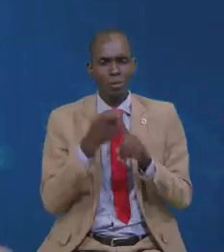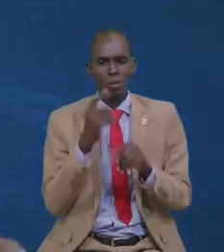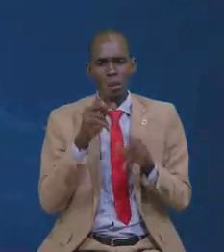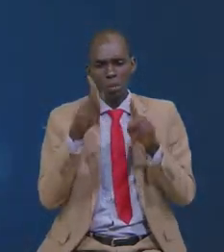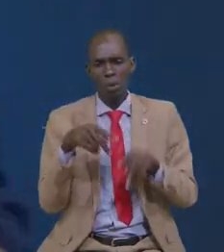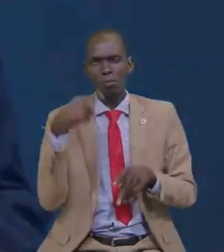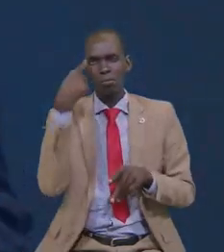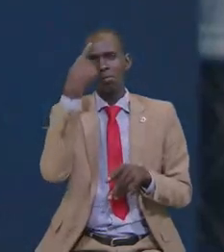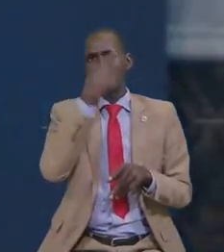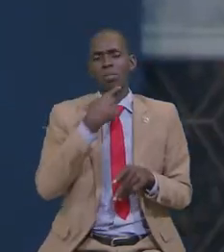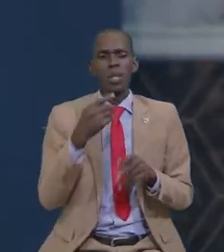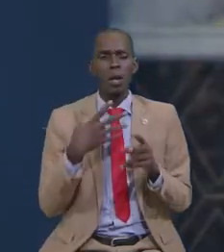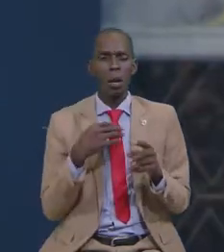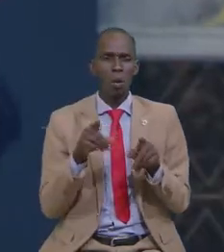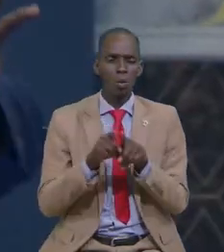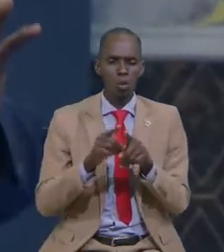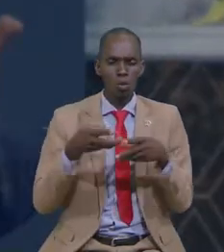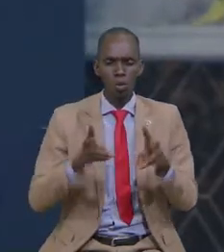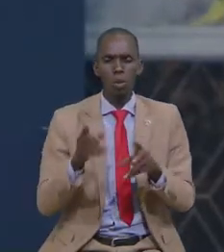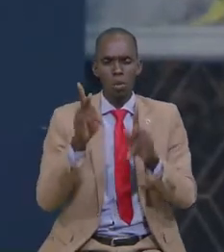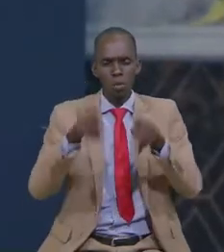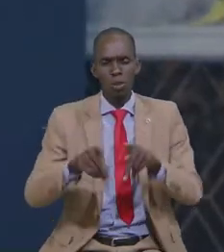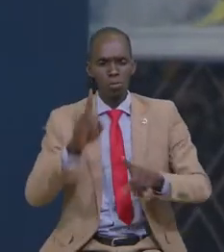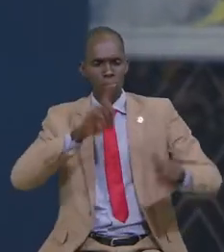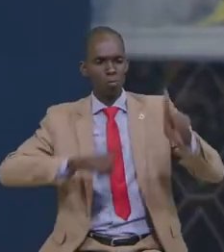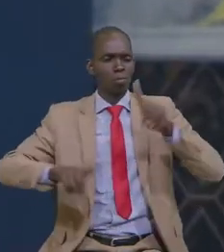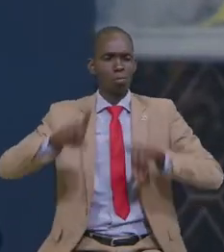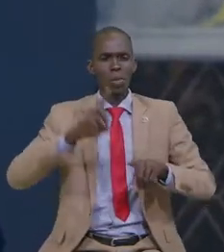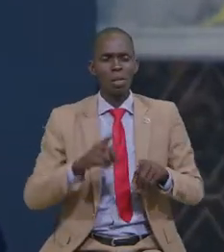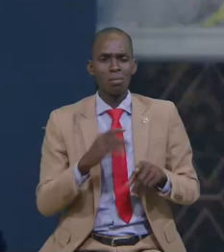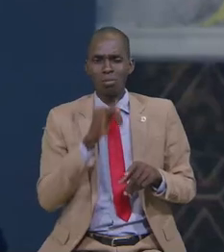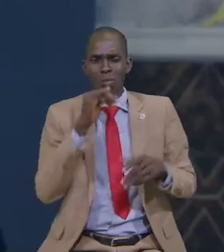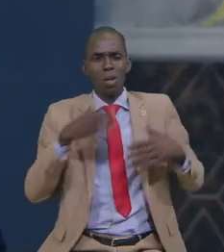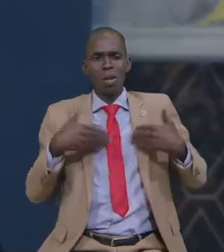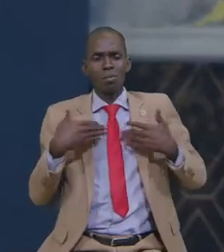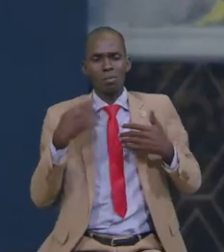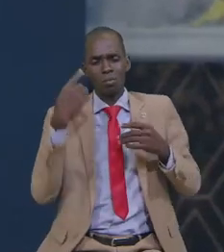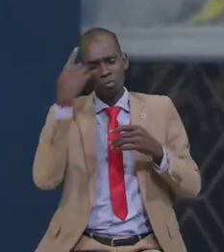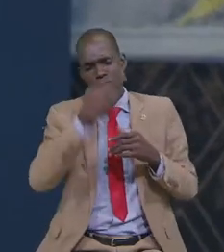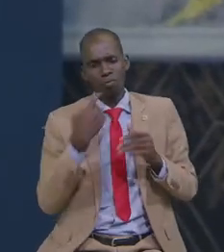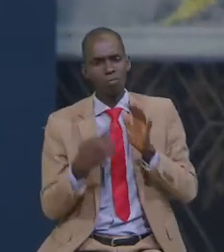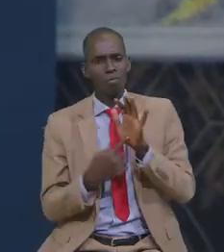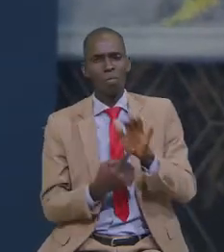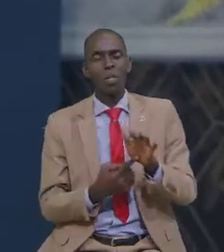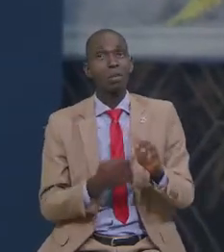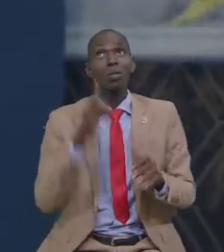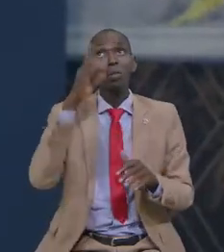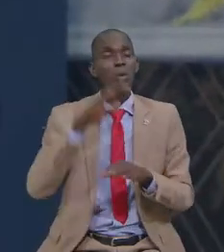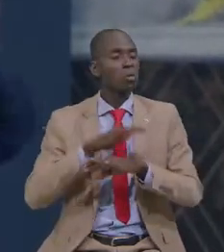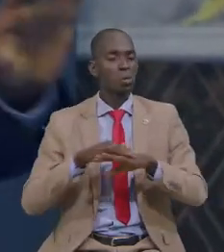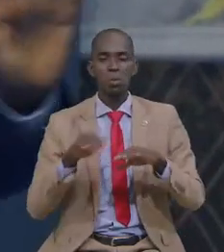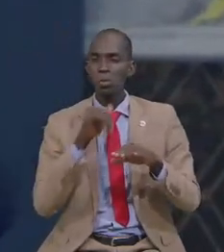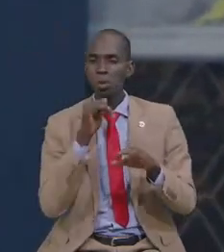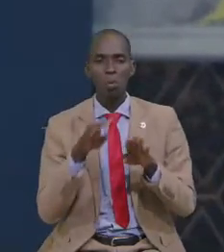voit l'aspect physique, on voit le langage, le ton, et si, et comme la personne te donne avec